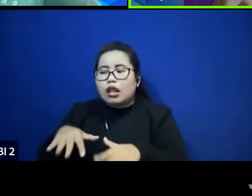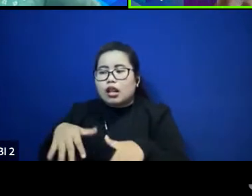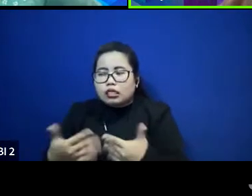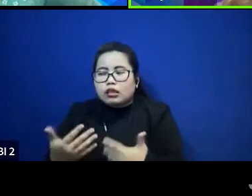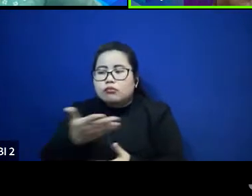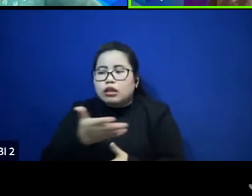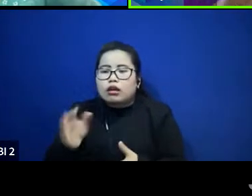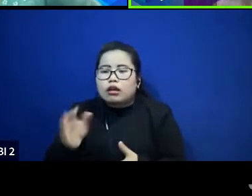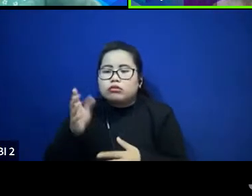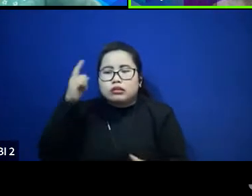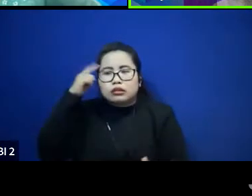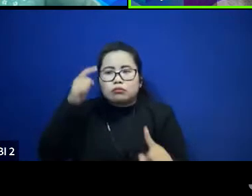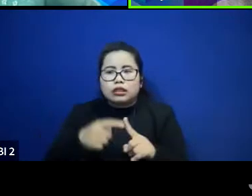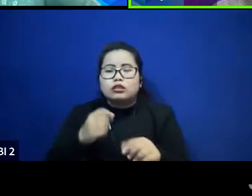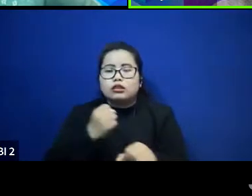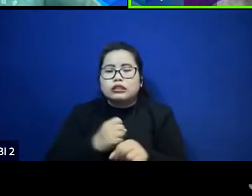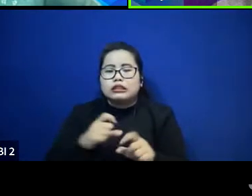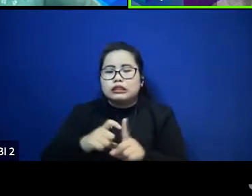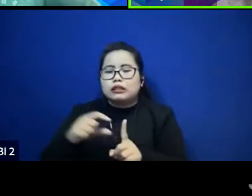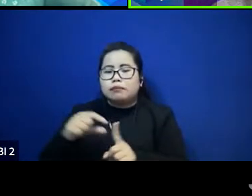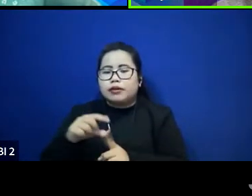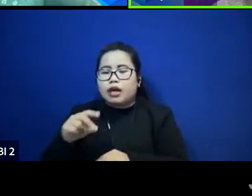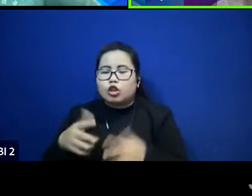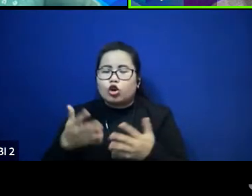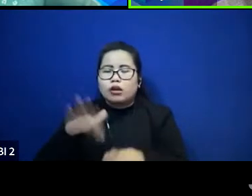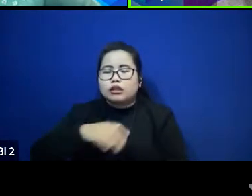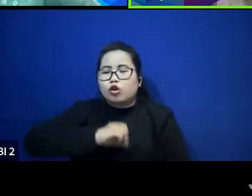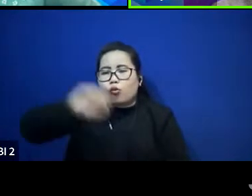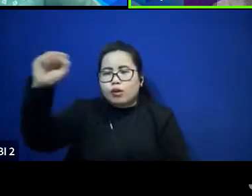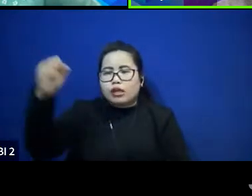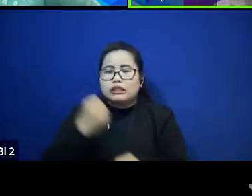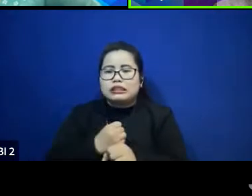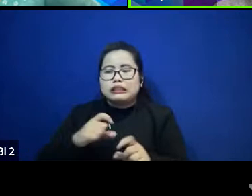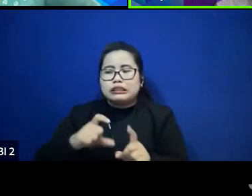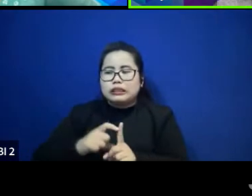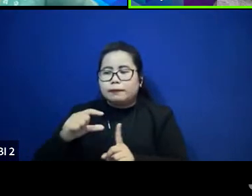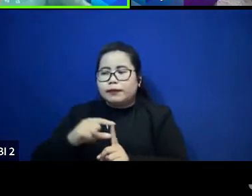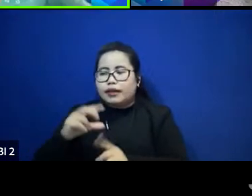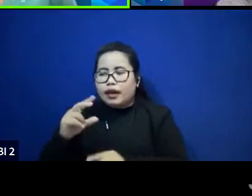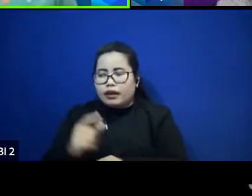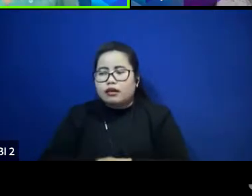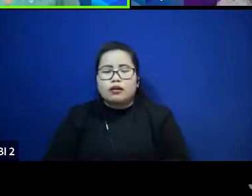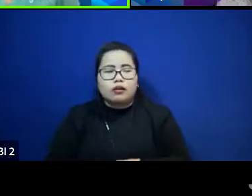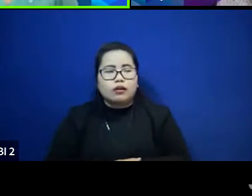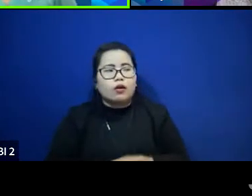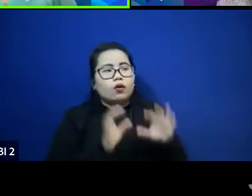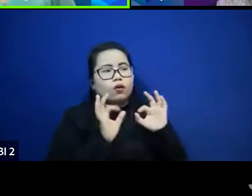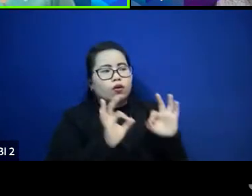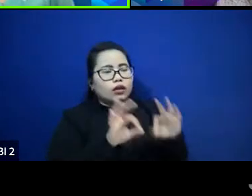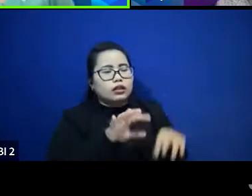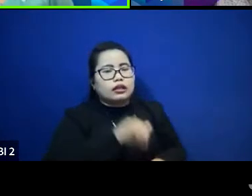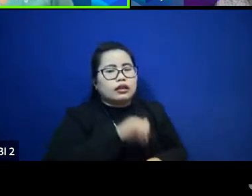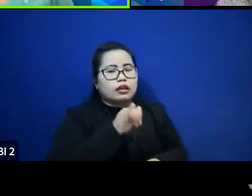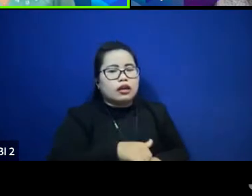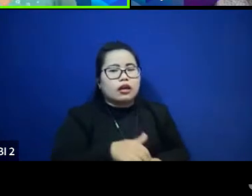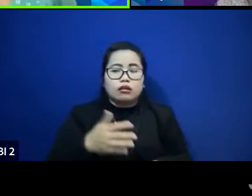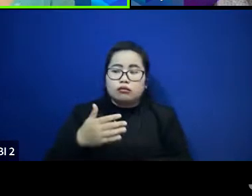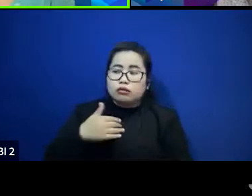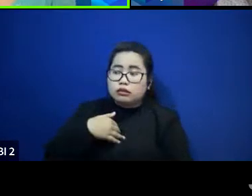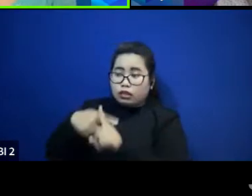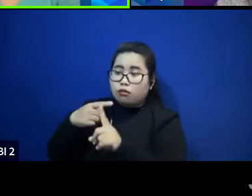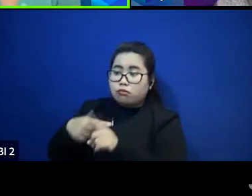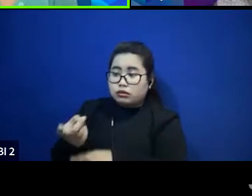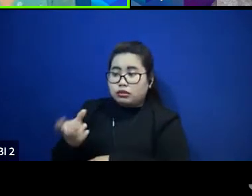ternyata masih subjek Tujhe Pyar dan mereka masih komplit dengan GDP er gitu ya ya ya ini ya